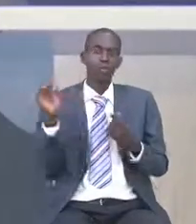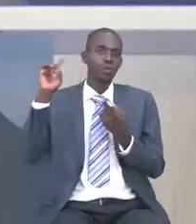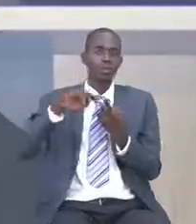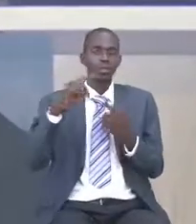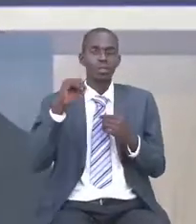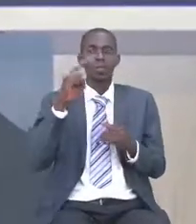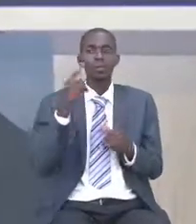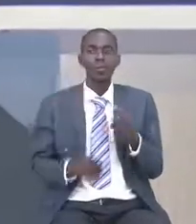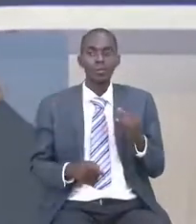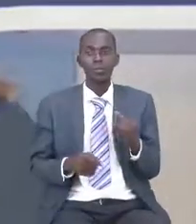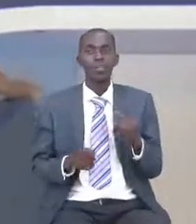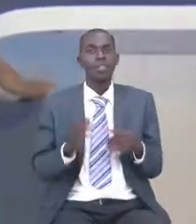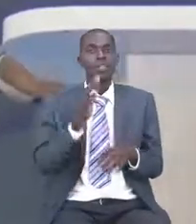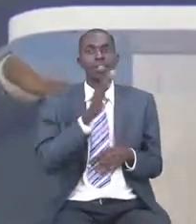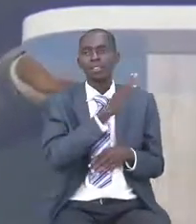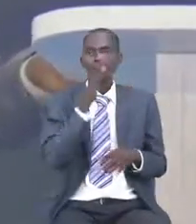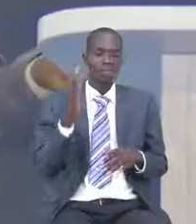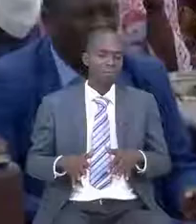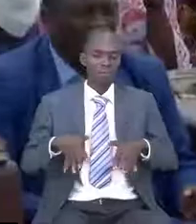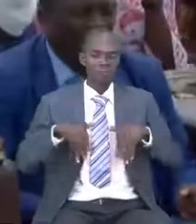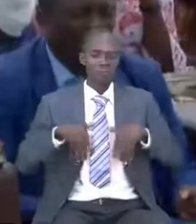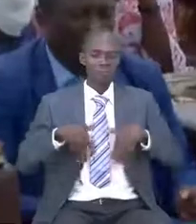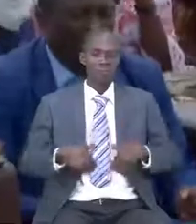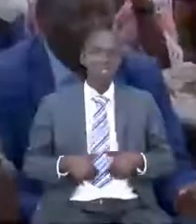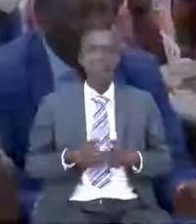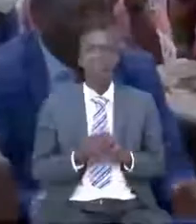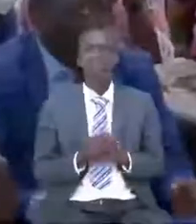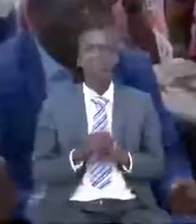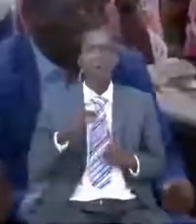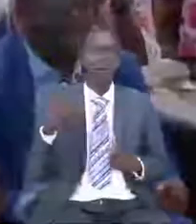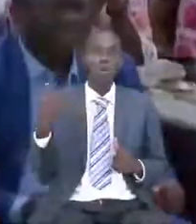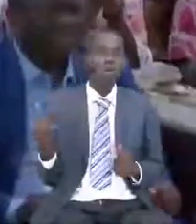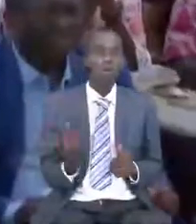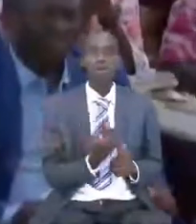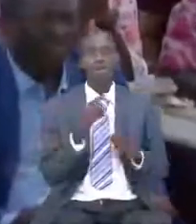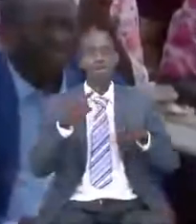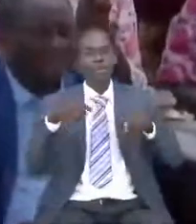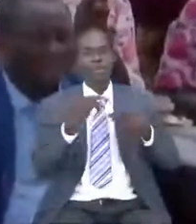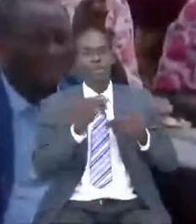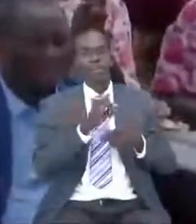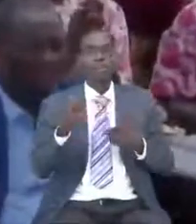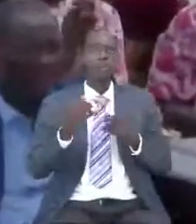persévérance, persévérer jusqu'à la fin, jamais fatigué,